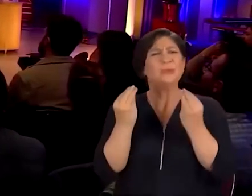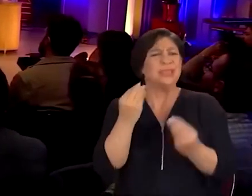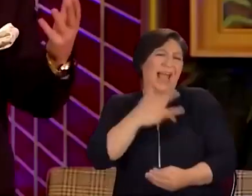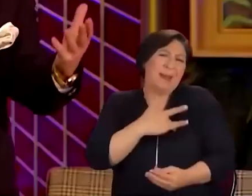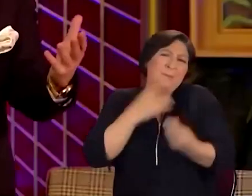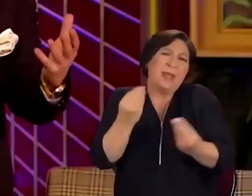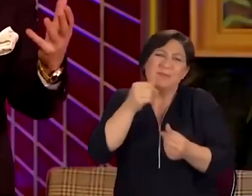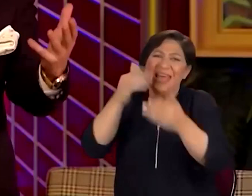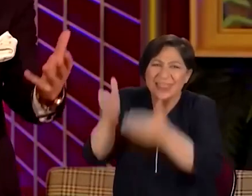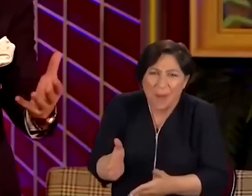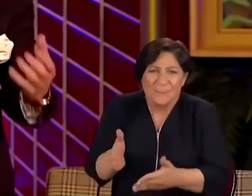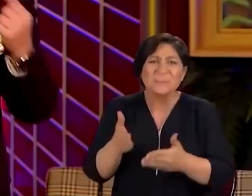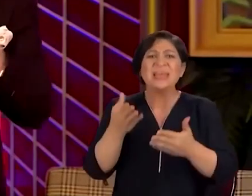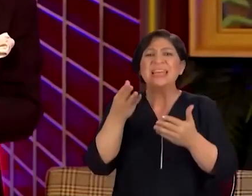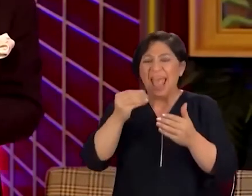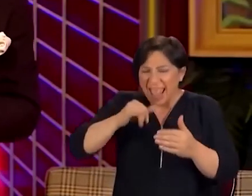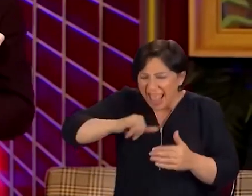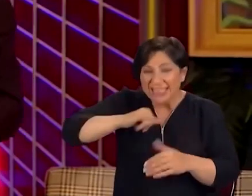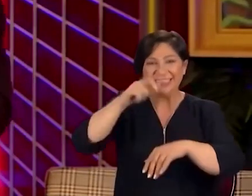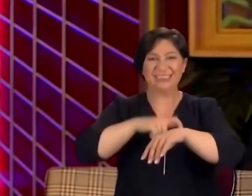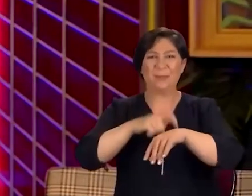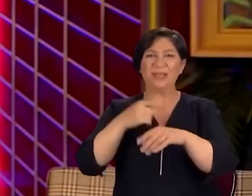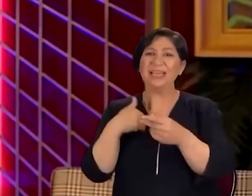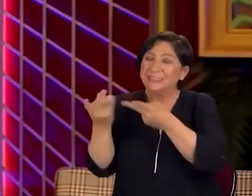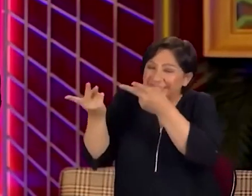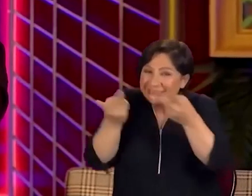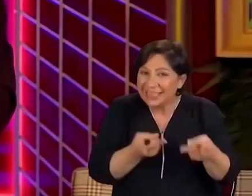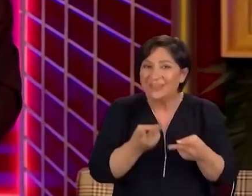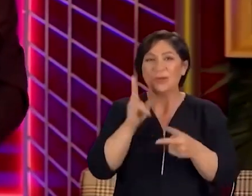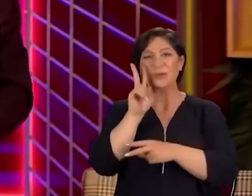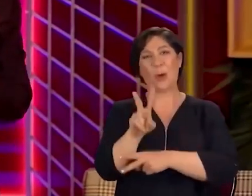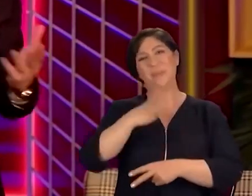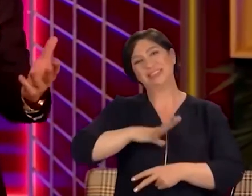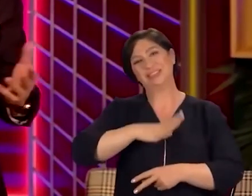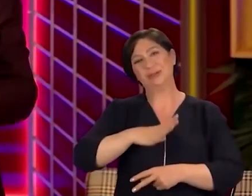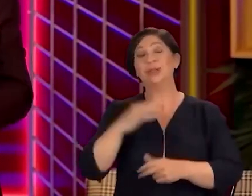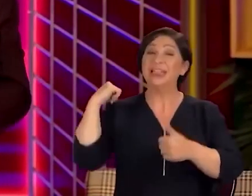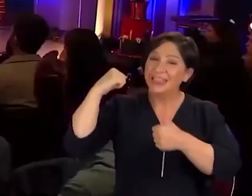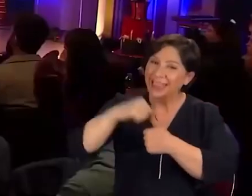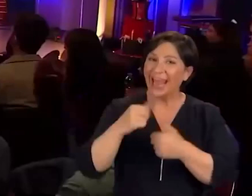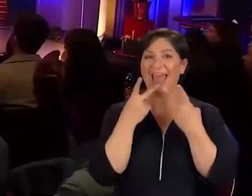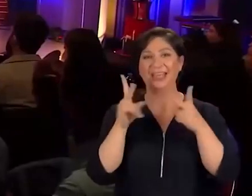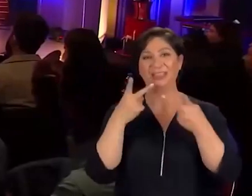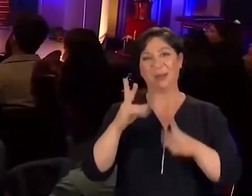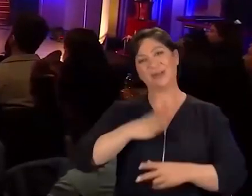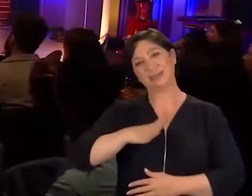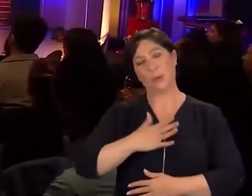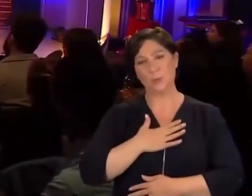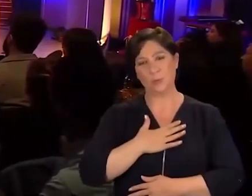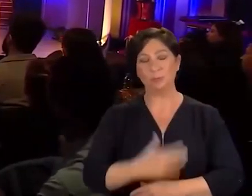bir insan. Kendisini en yakın zamanda stüdyomuzda görmek istiyoruz. Bunu bir kere daha açıklamak